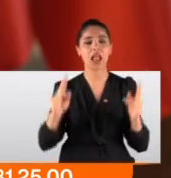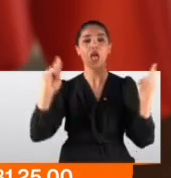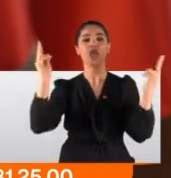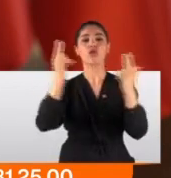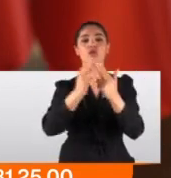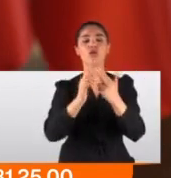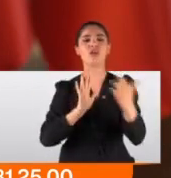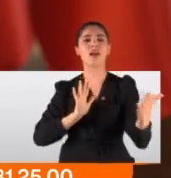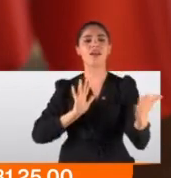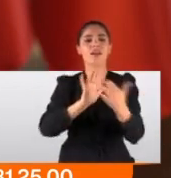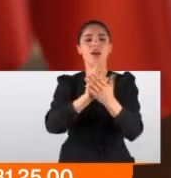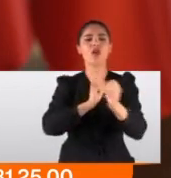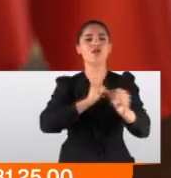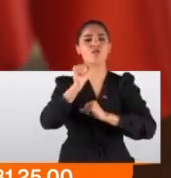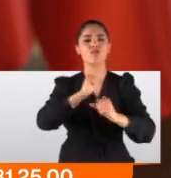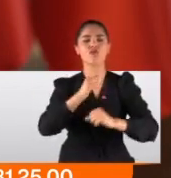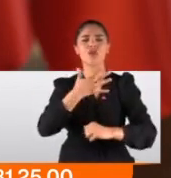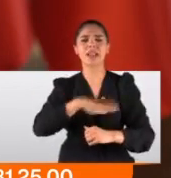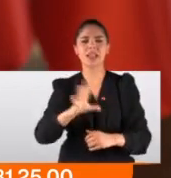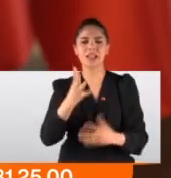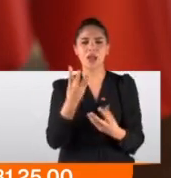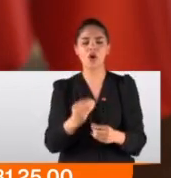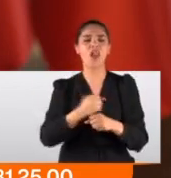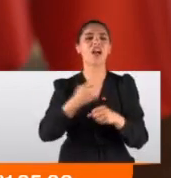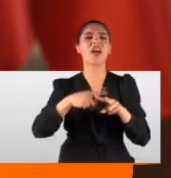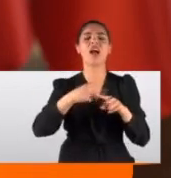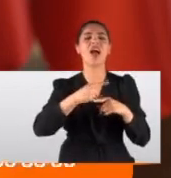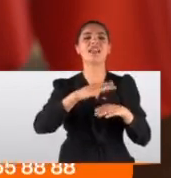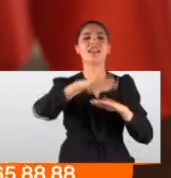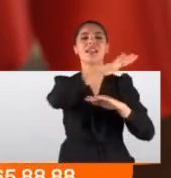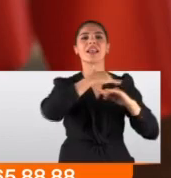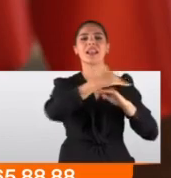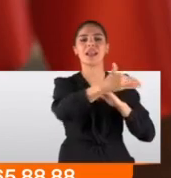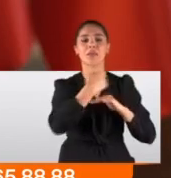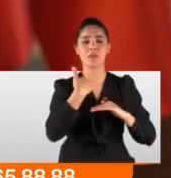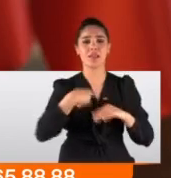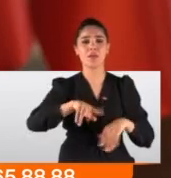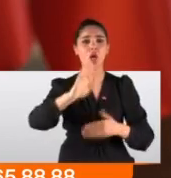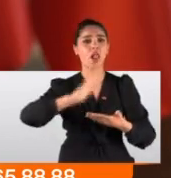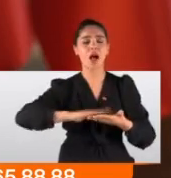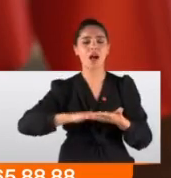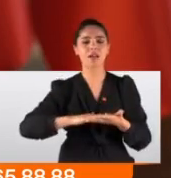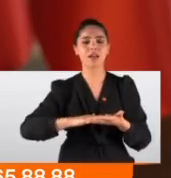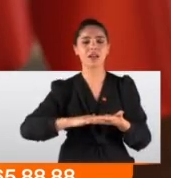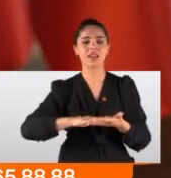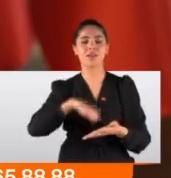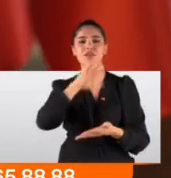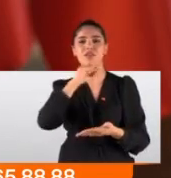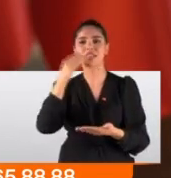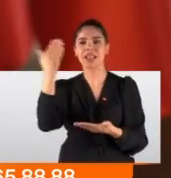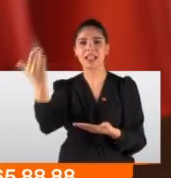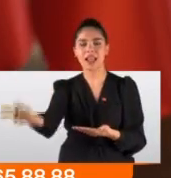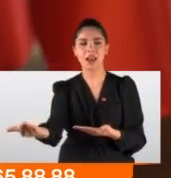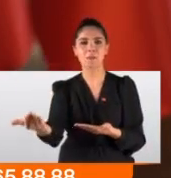dünyaya bedel mücadele azmiyle dolu gazilerimizdir. Bizim yoldaşımız aksakallı